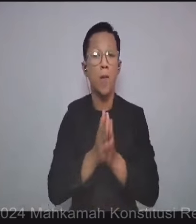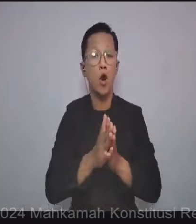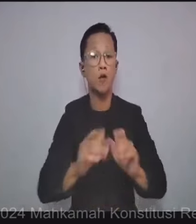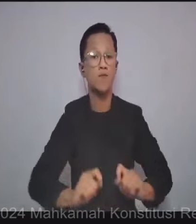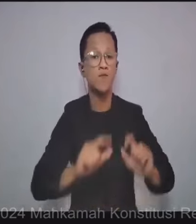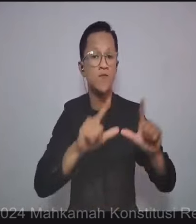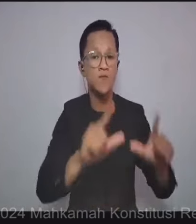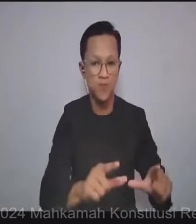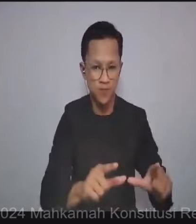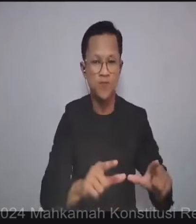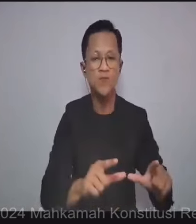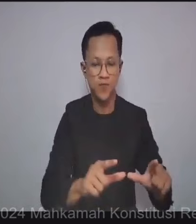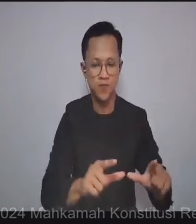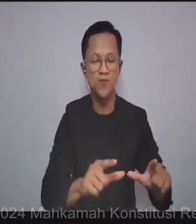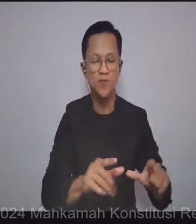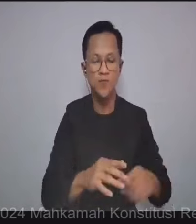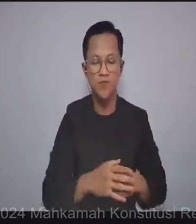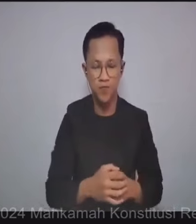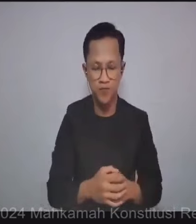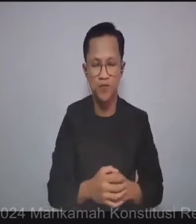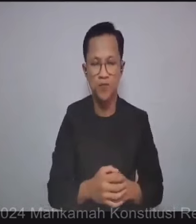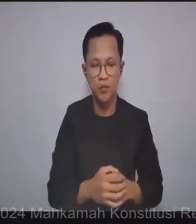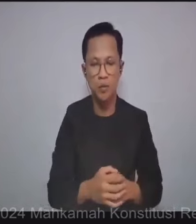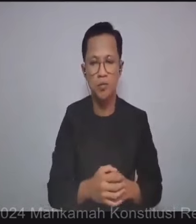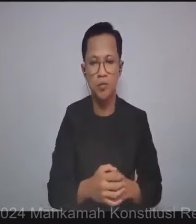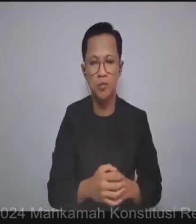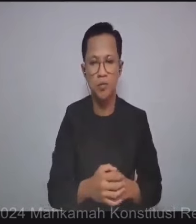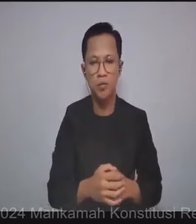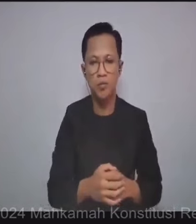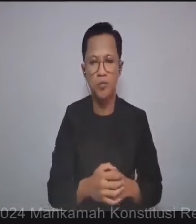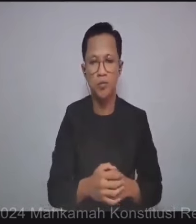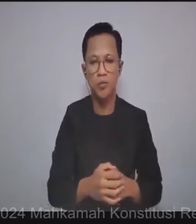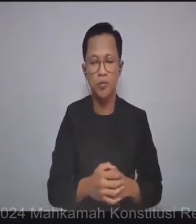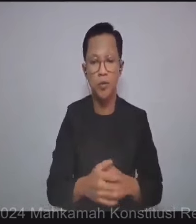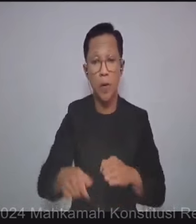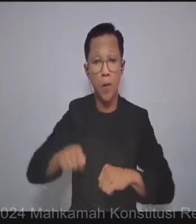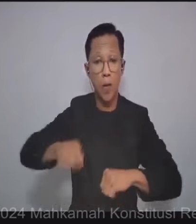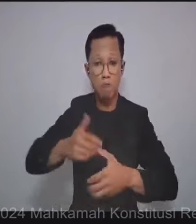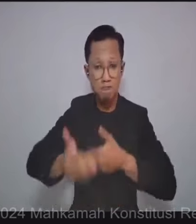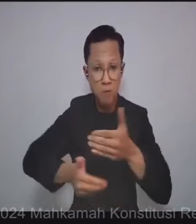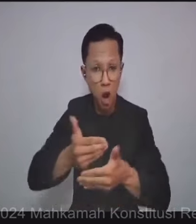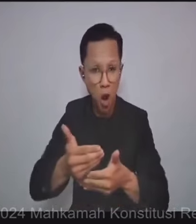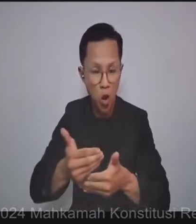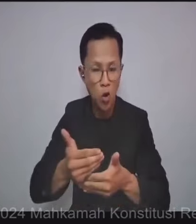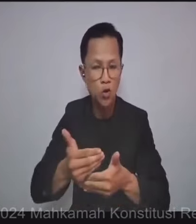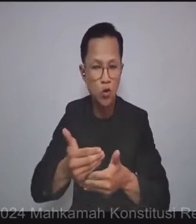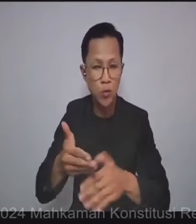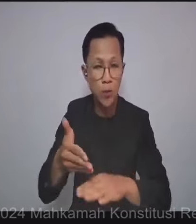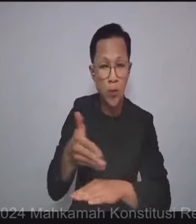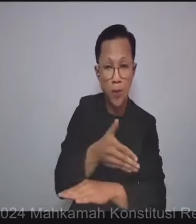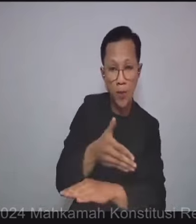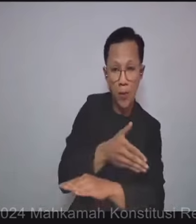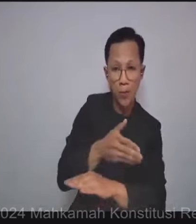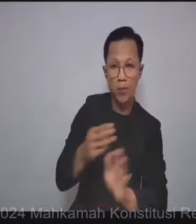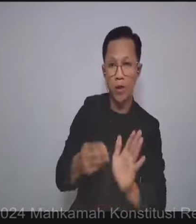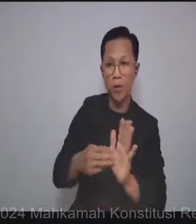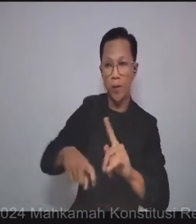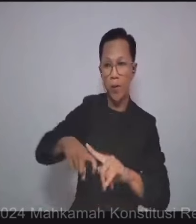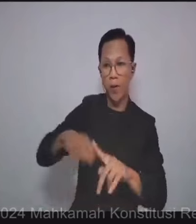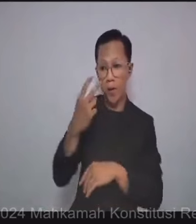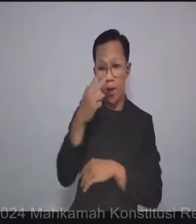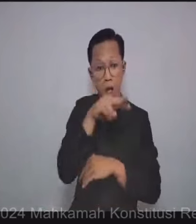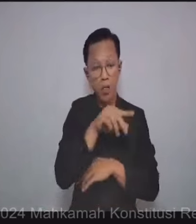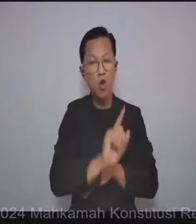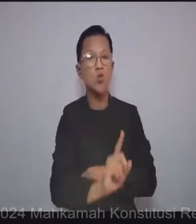Eksepsi menimbang bahwa sebelum mempertimbangkan lebih lanjut tenggang waktu pengajuan permohonan mahkamah akan mempertimbangkan terlebih